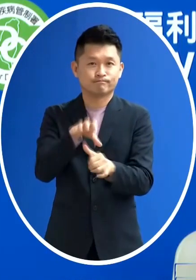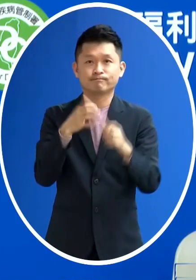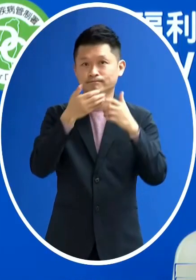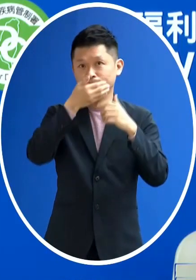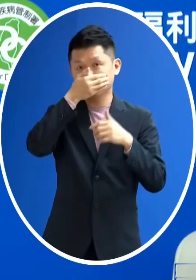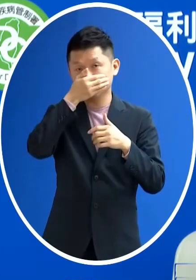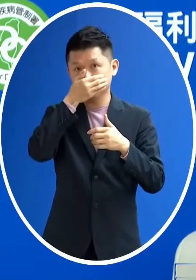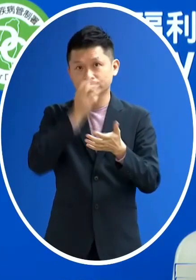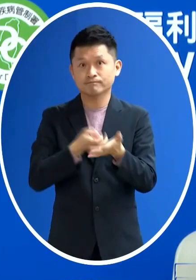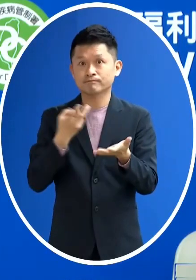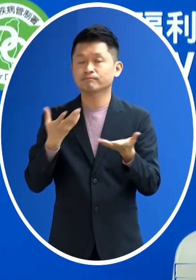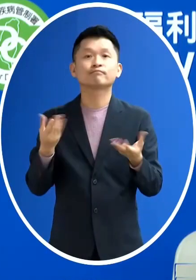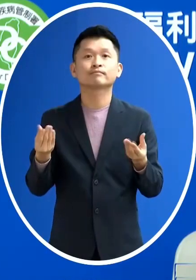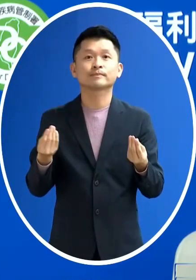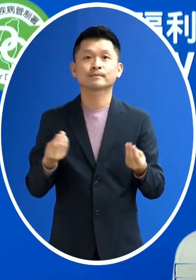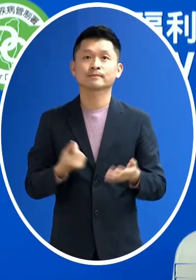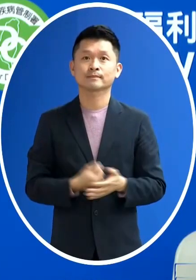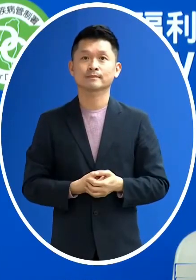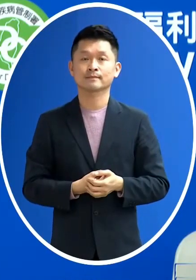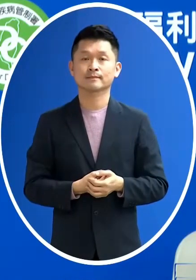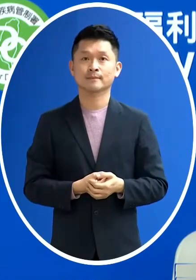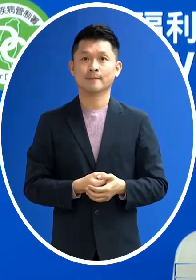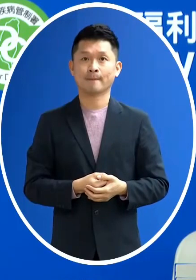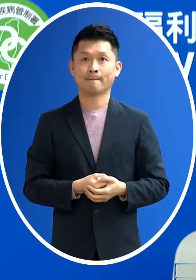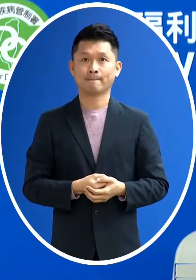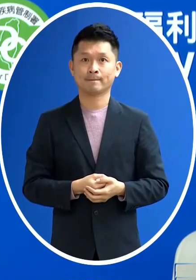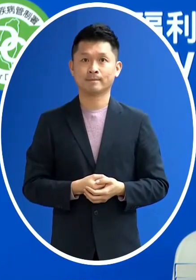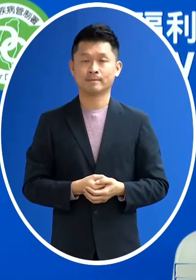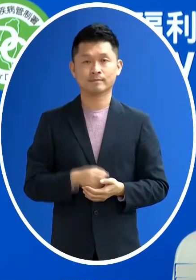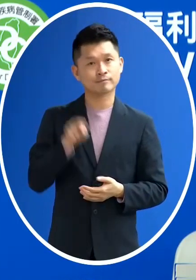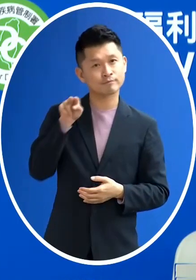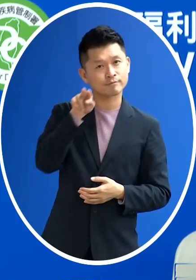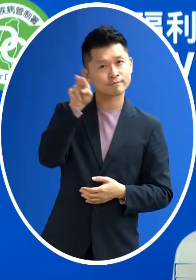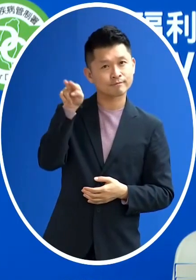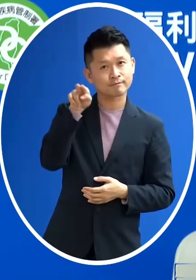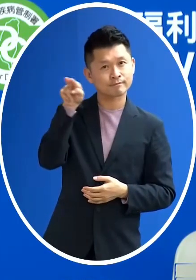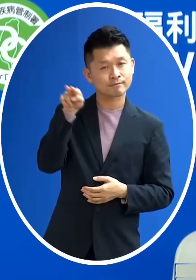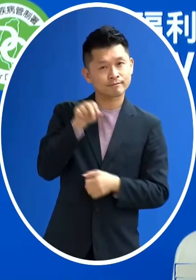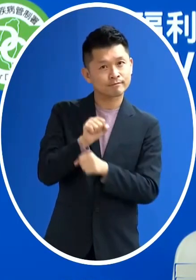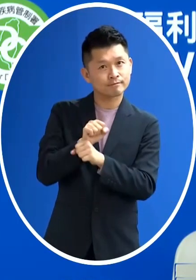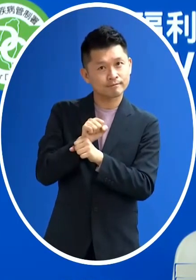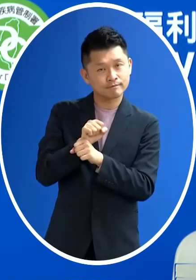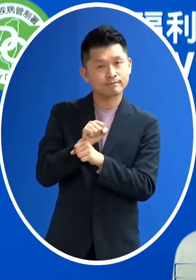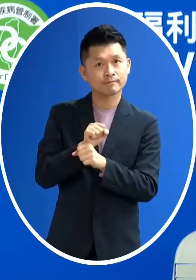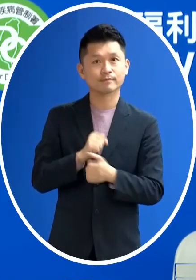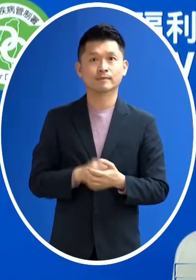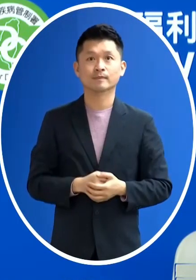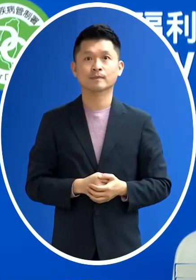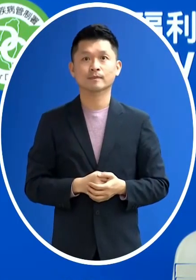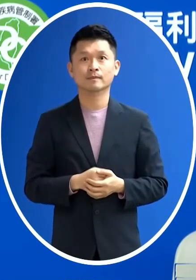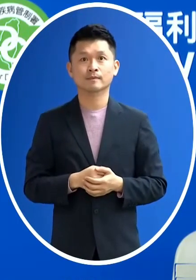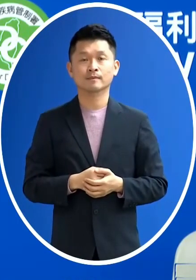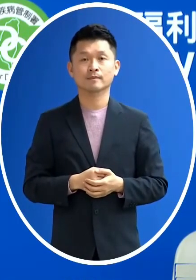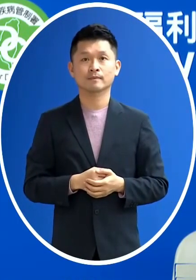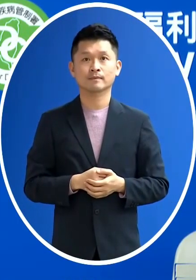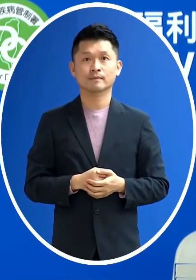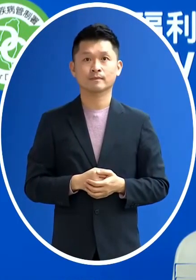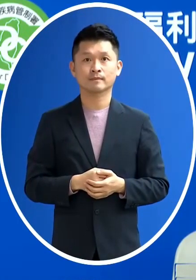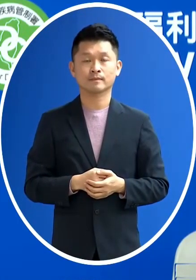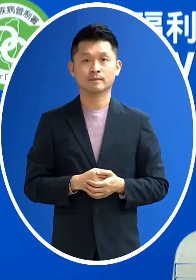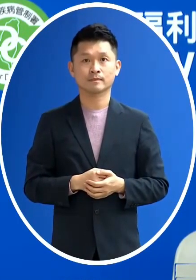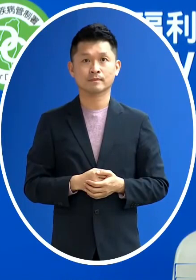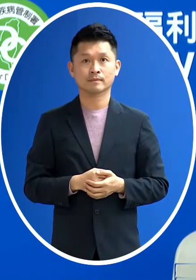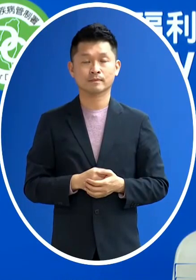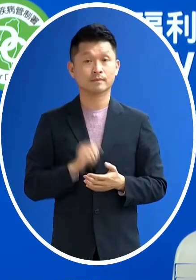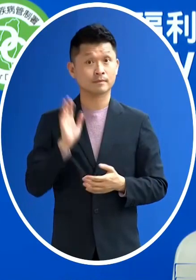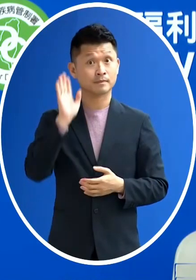罩。那当然，我们这边我们也可以去观察一下，好，那这个也都列入我们后